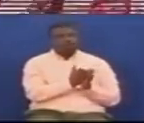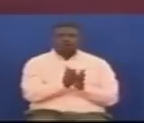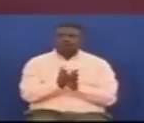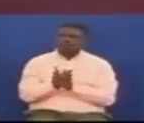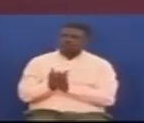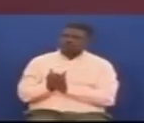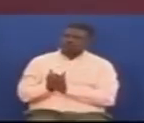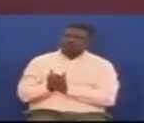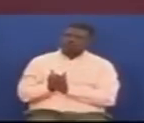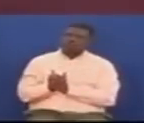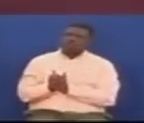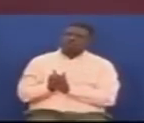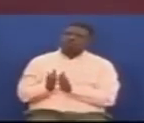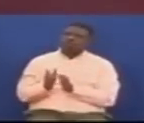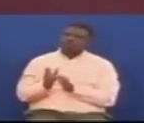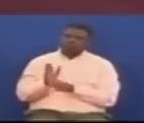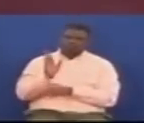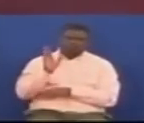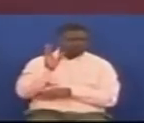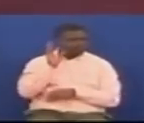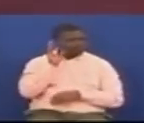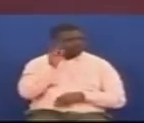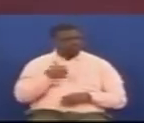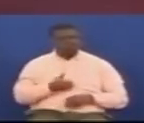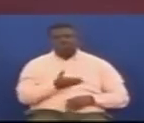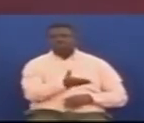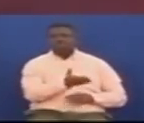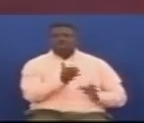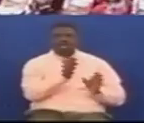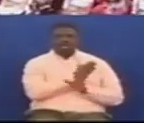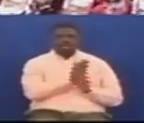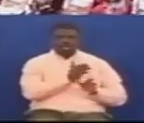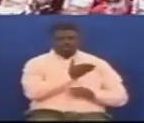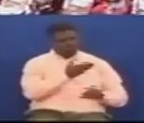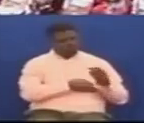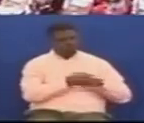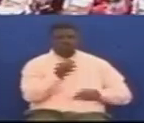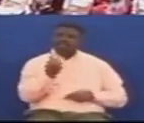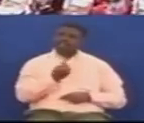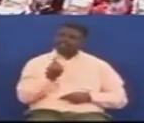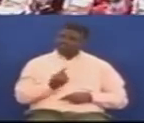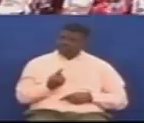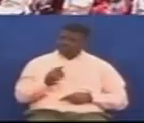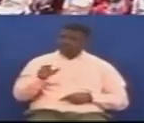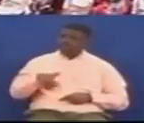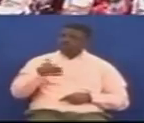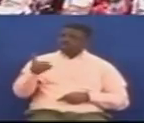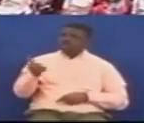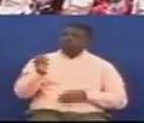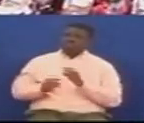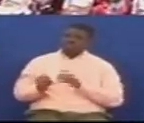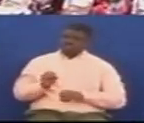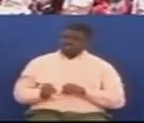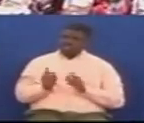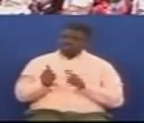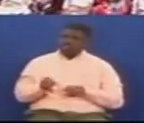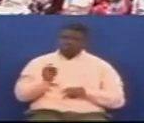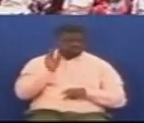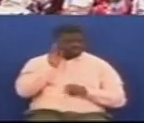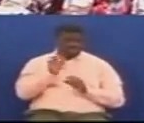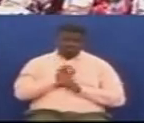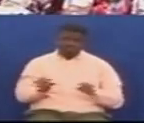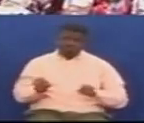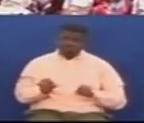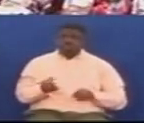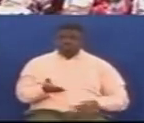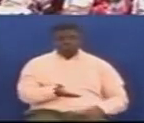Hebu tumsikilize Mheshimiwa Waziri wa Fedha. Hii ndio hali ya uchumi wa taifa. Baada ya hapo nataka tuchangie. Sasa kama hatusikilizi, Mheshimiwa